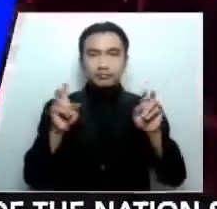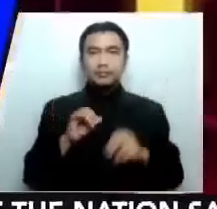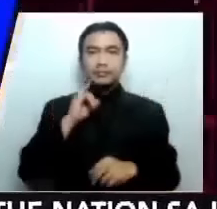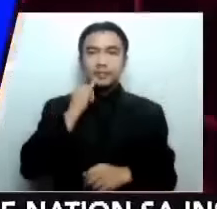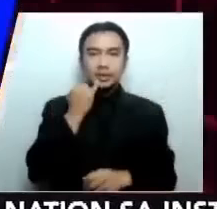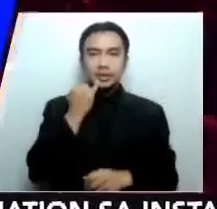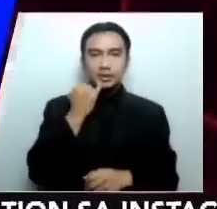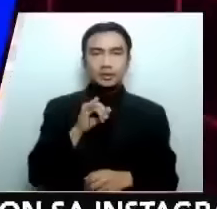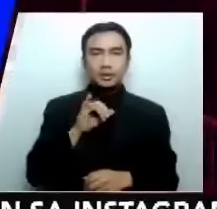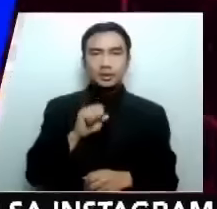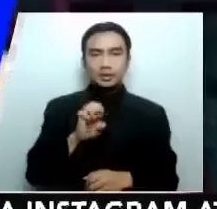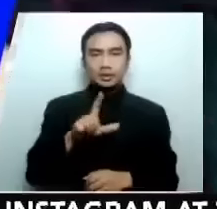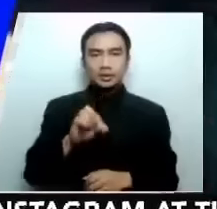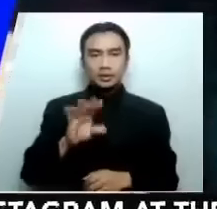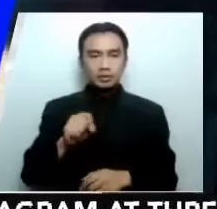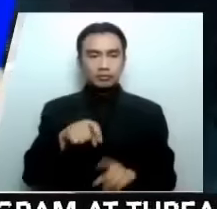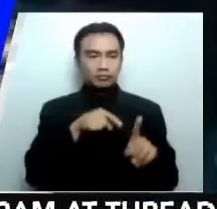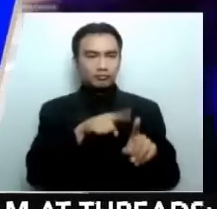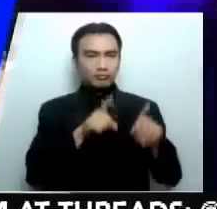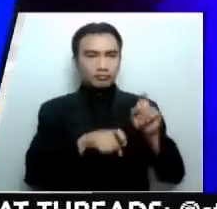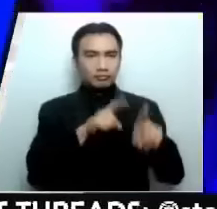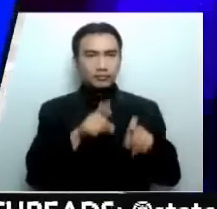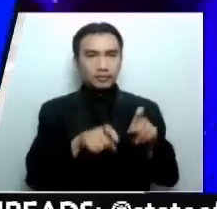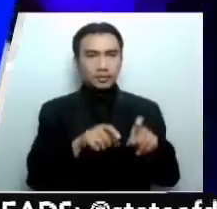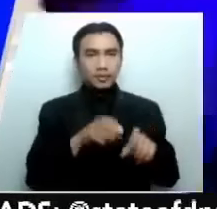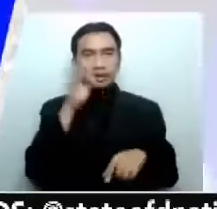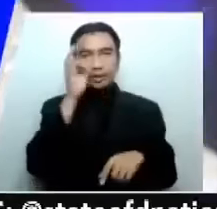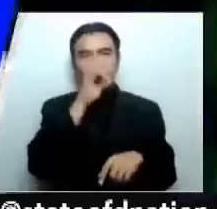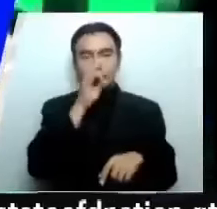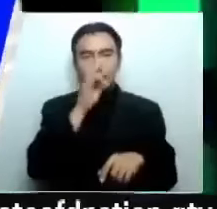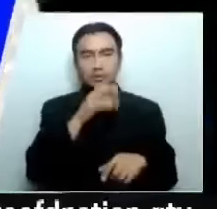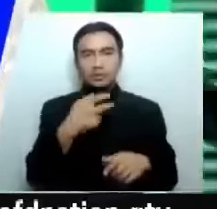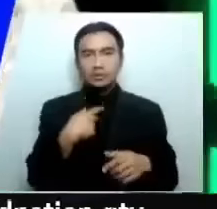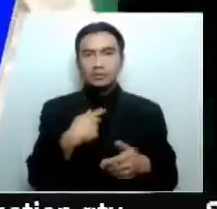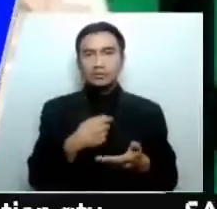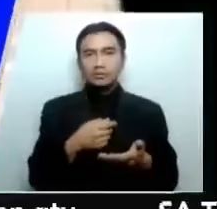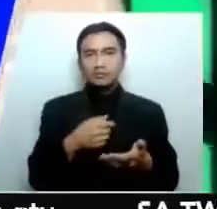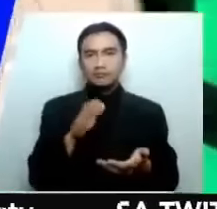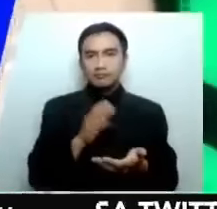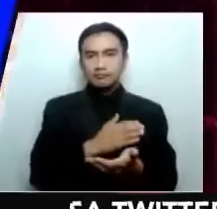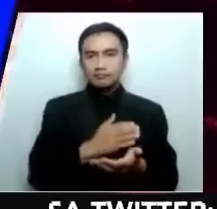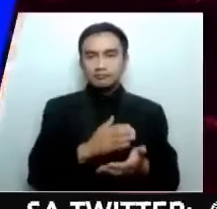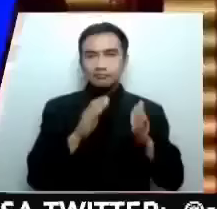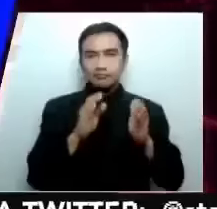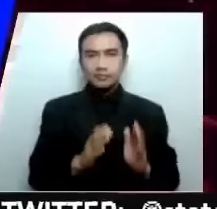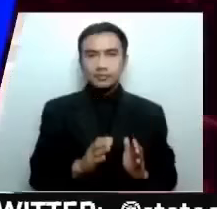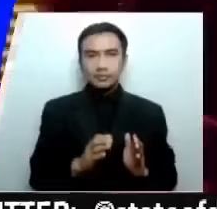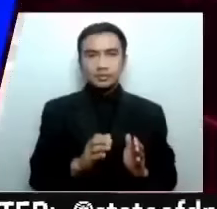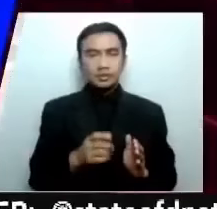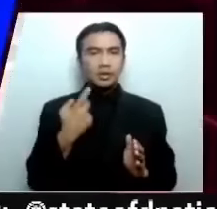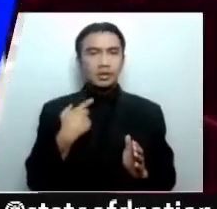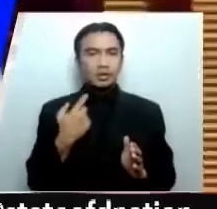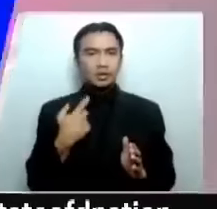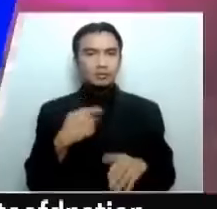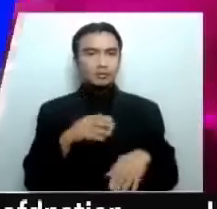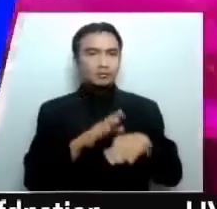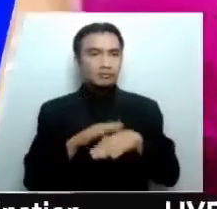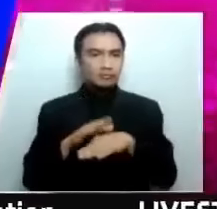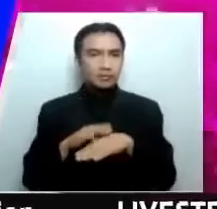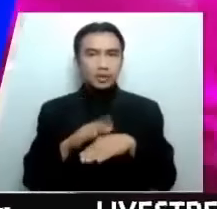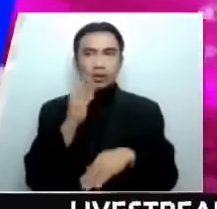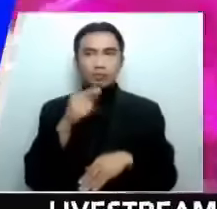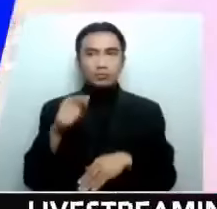si Shaira Moro, Filipino Society of Composers, Authors and Publishers Incorporated of PhilsCap, nagpaalala sa mga lumilikha ng kanta